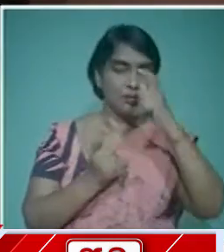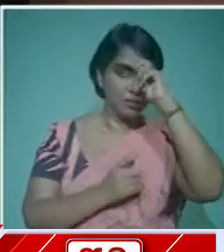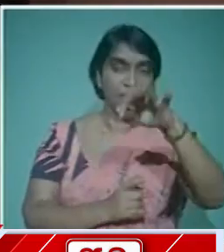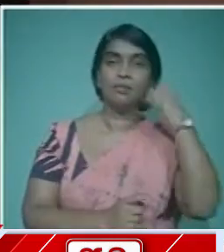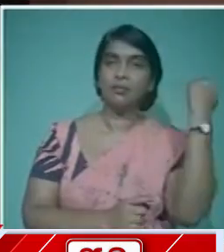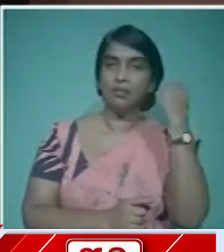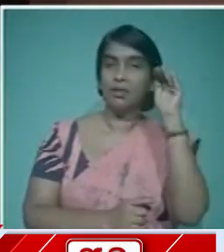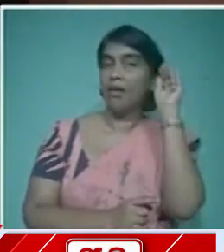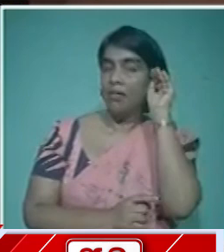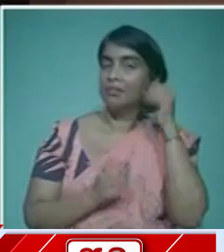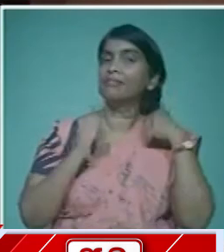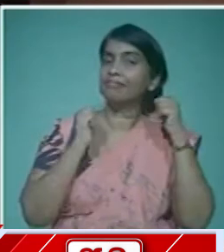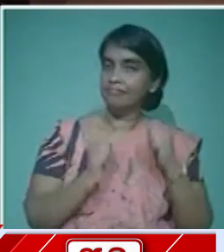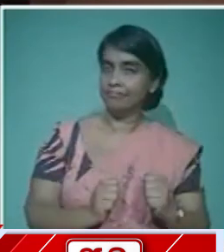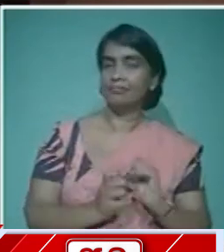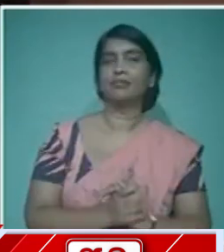කතාව අහන් ඉඳගත්තේ